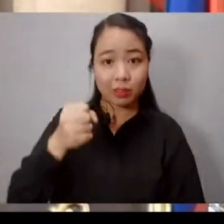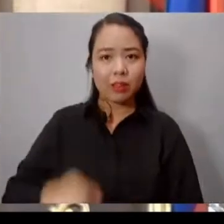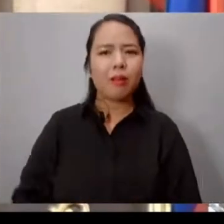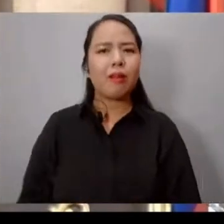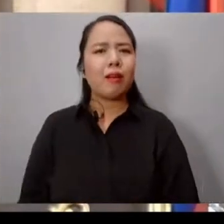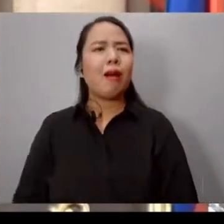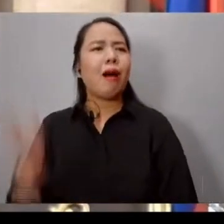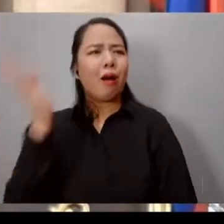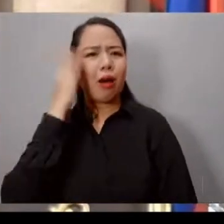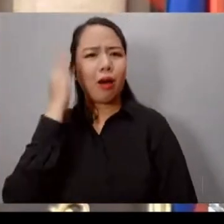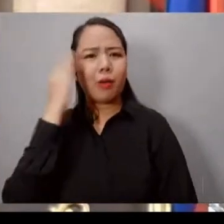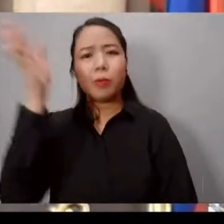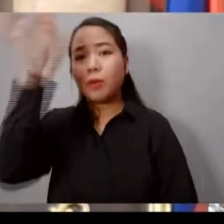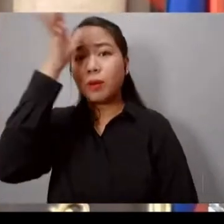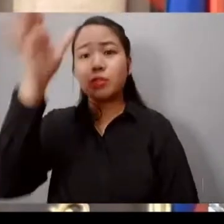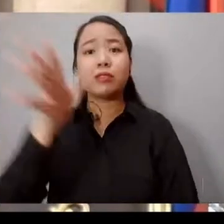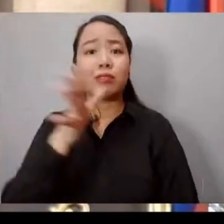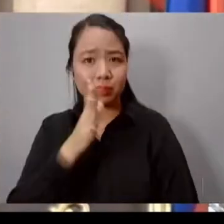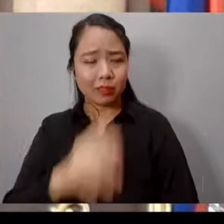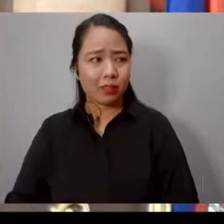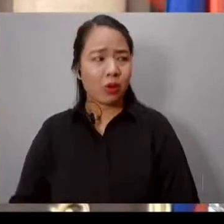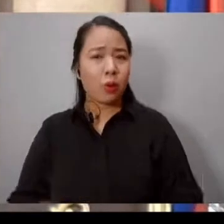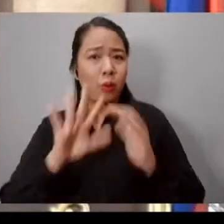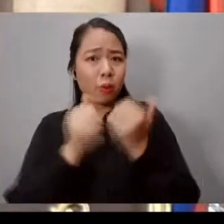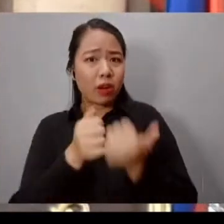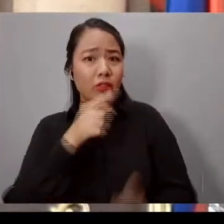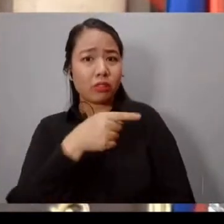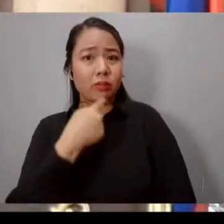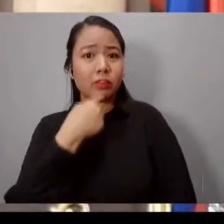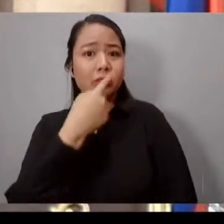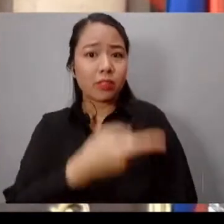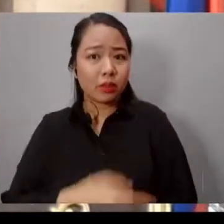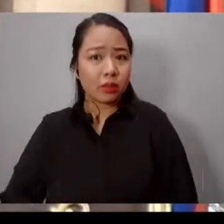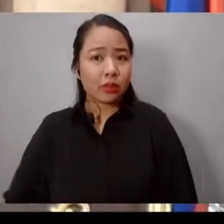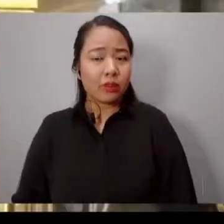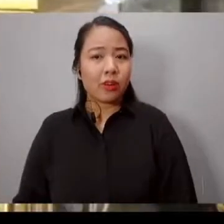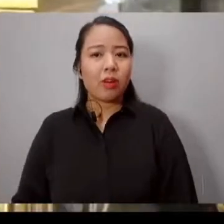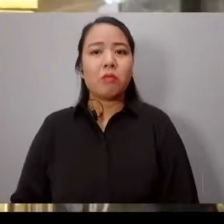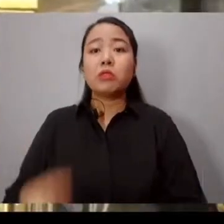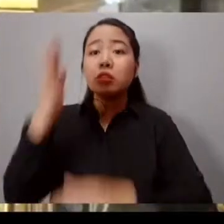ina. Paano niya ngayong masasabi, bumaba ako mula sa langit?"